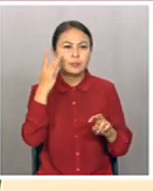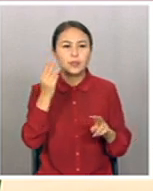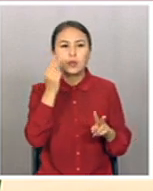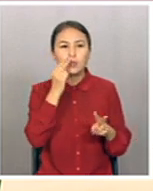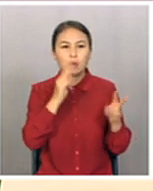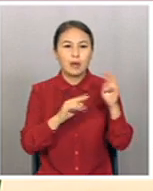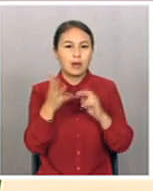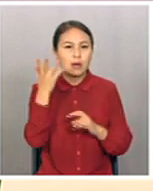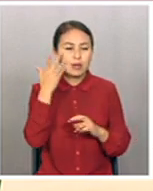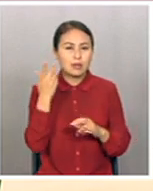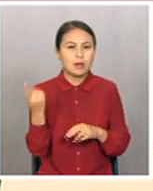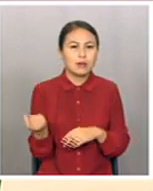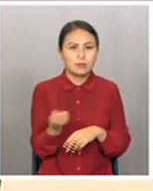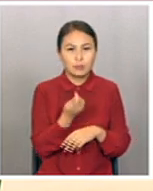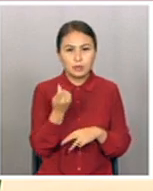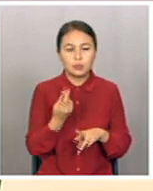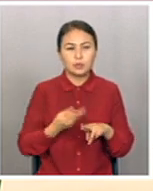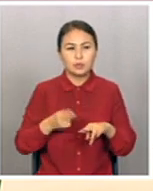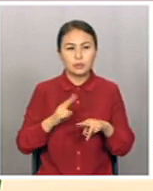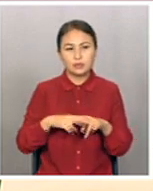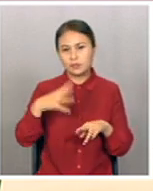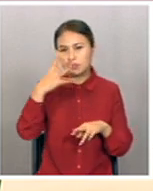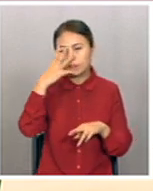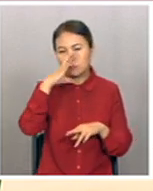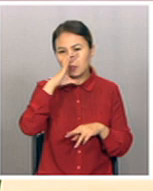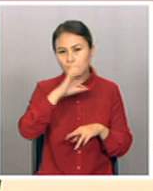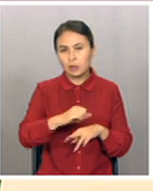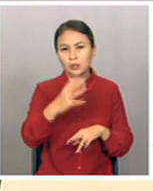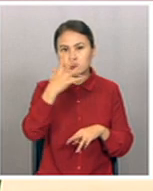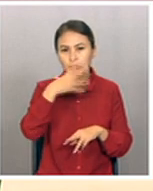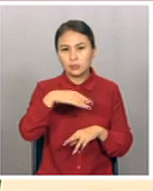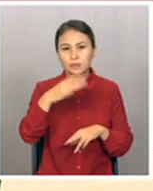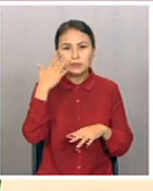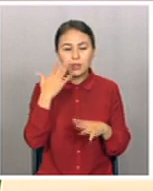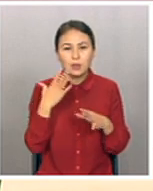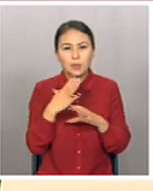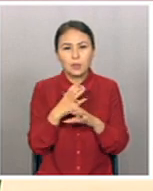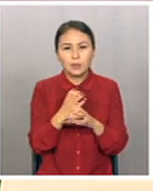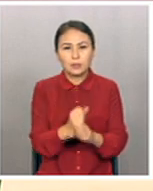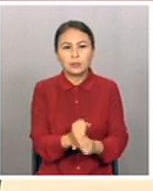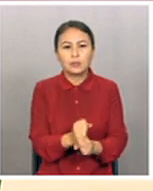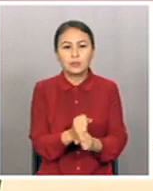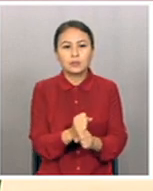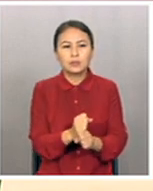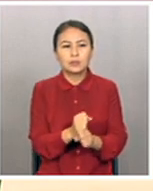аз болғандықтан қасқыр мен түлкі арықтап та кетеді.